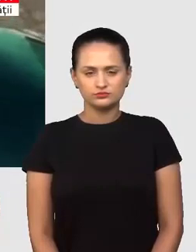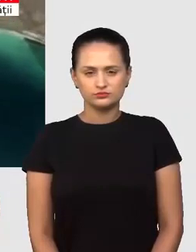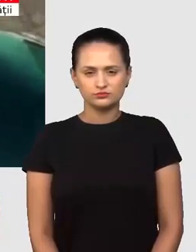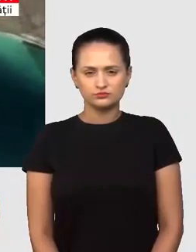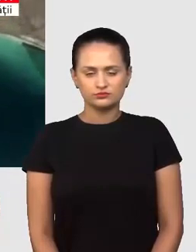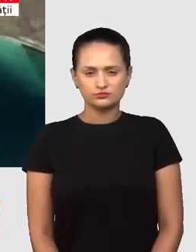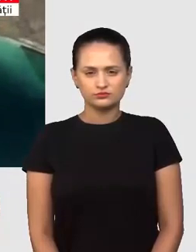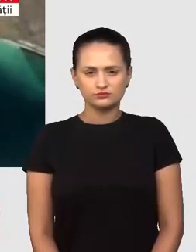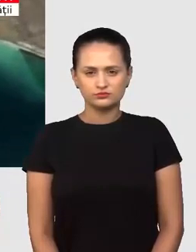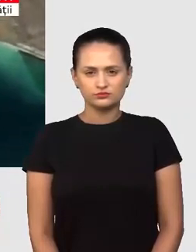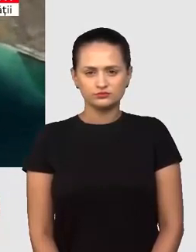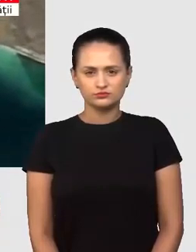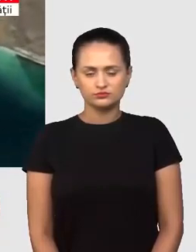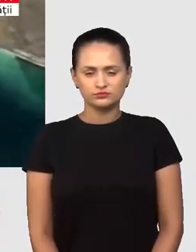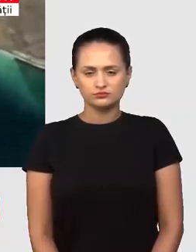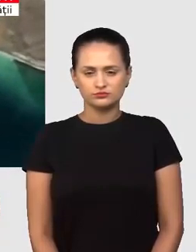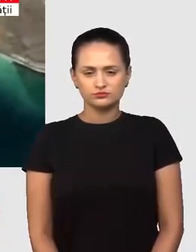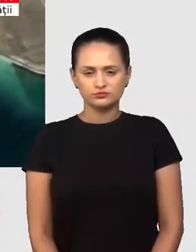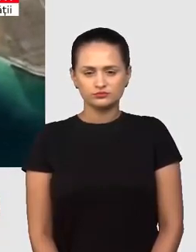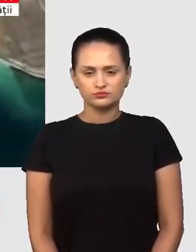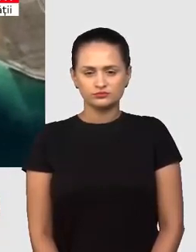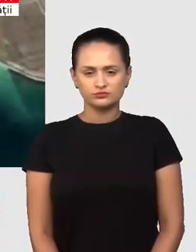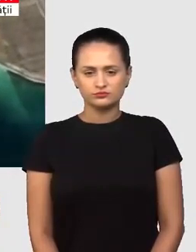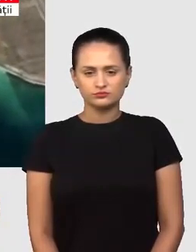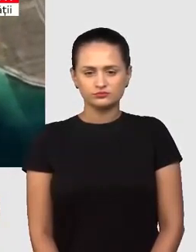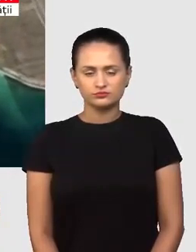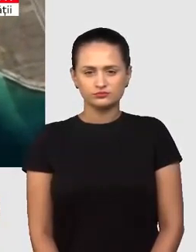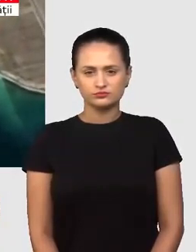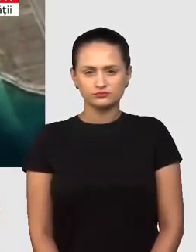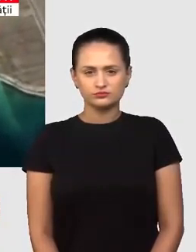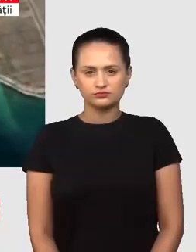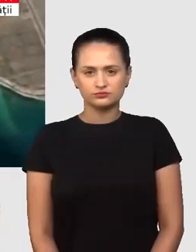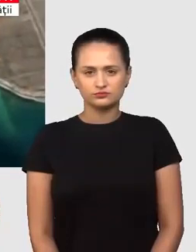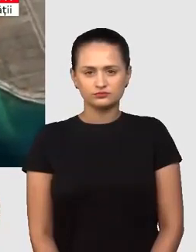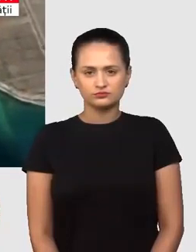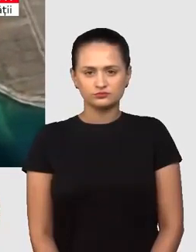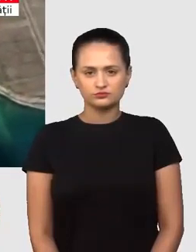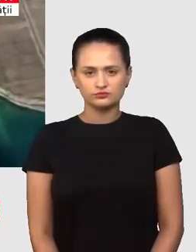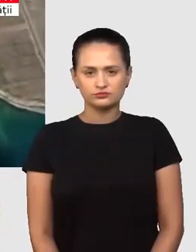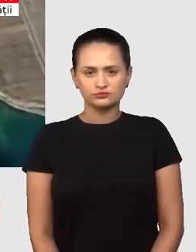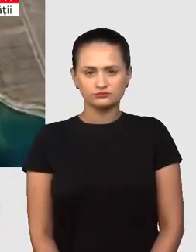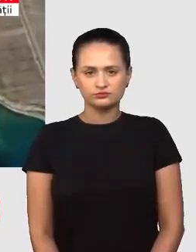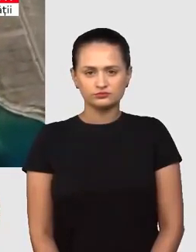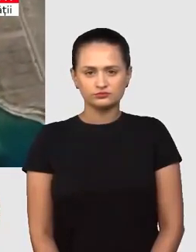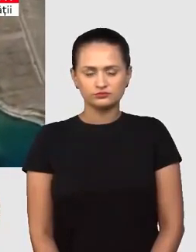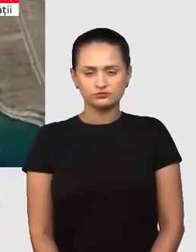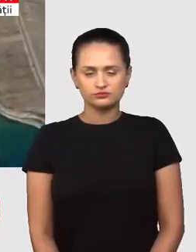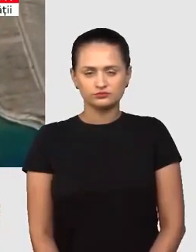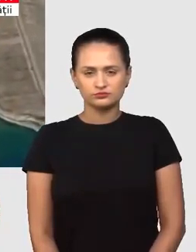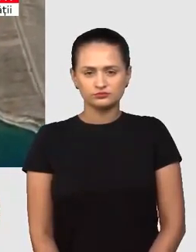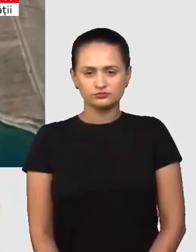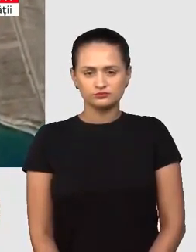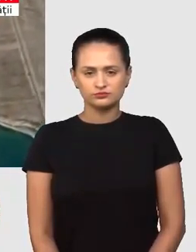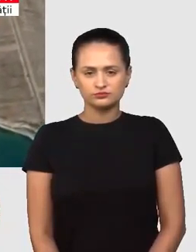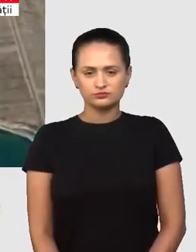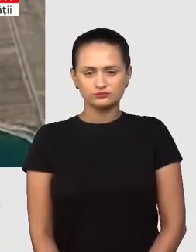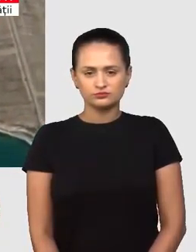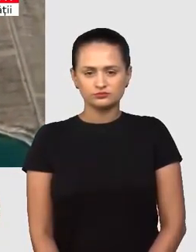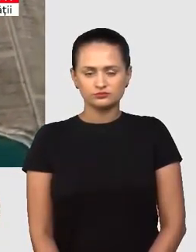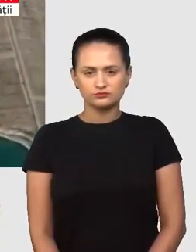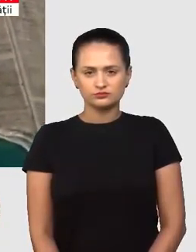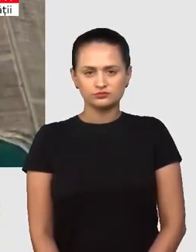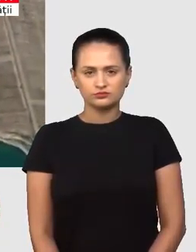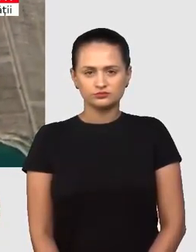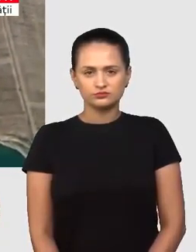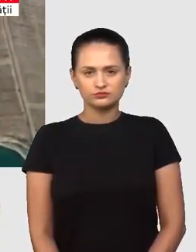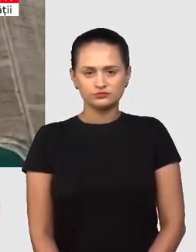pagube materiale. Ce vreau să mai spun este faptul că de la începutul războiului Rusiei în Ucraina, aproximativ 40 de mine marine